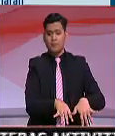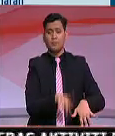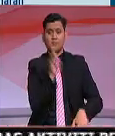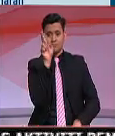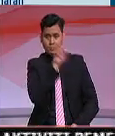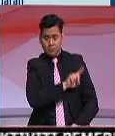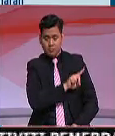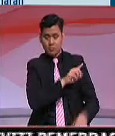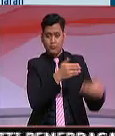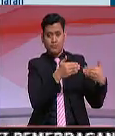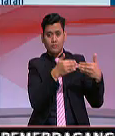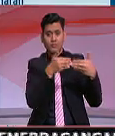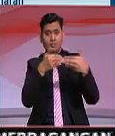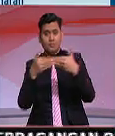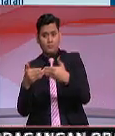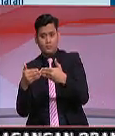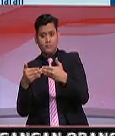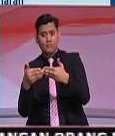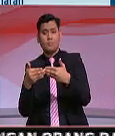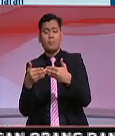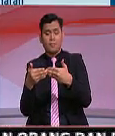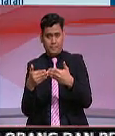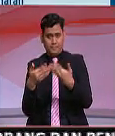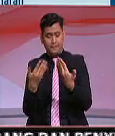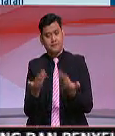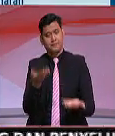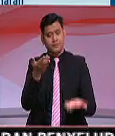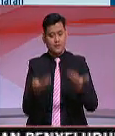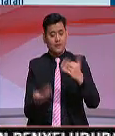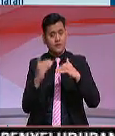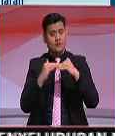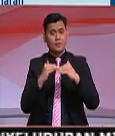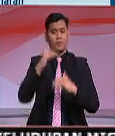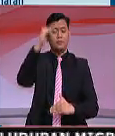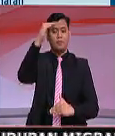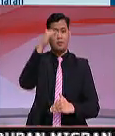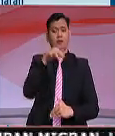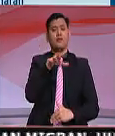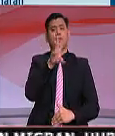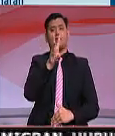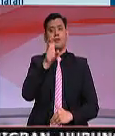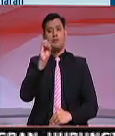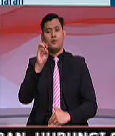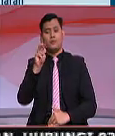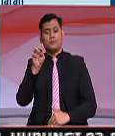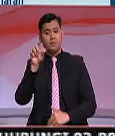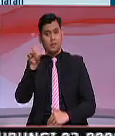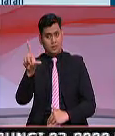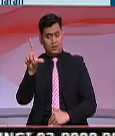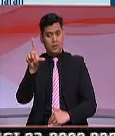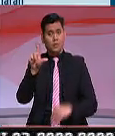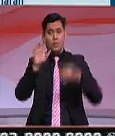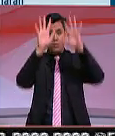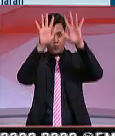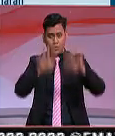akan berterusan, dan keadaan cerapan hujan terkumpul adalah melebihi 60 mm untuk tempoh tersebut. Manakala